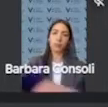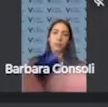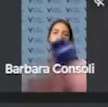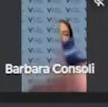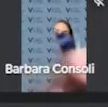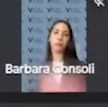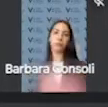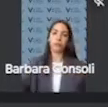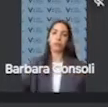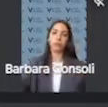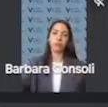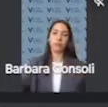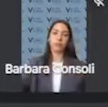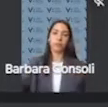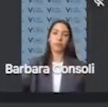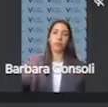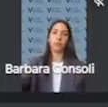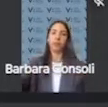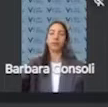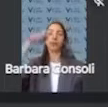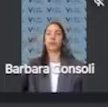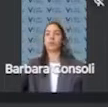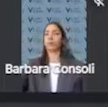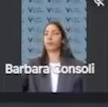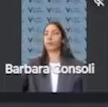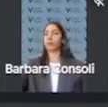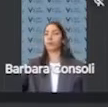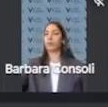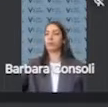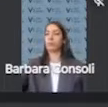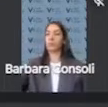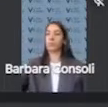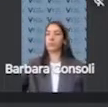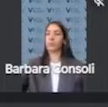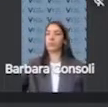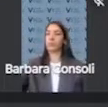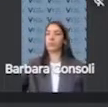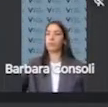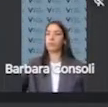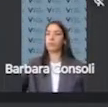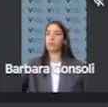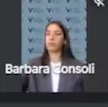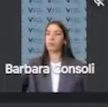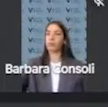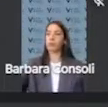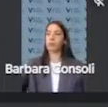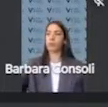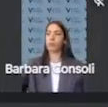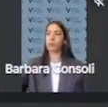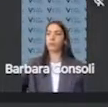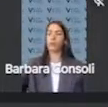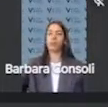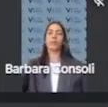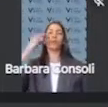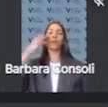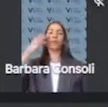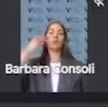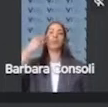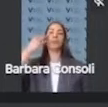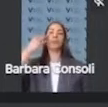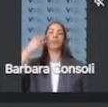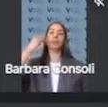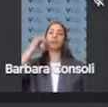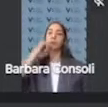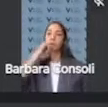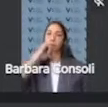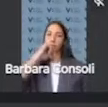anche agli strumenti che le ha fornito durante il suo percorso di studi l'università, come il professore prima